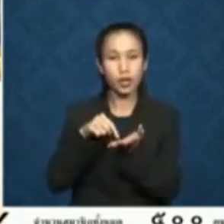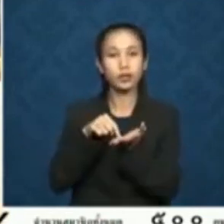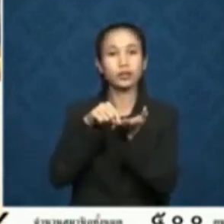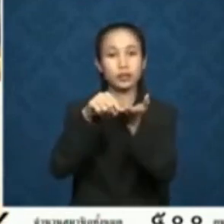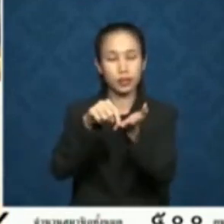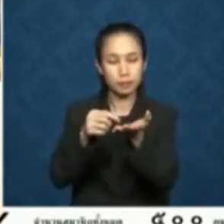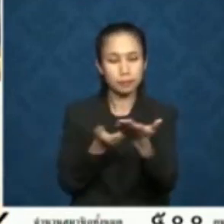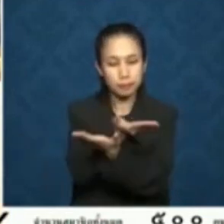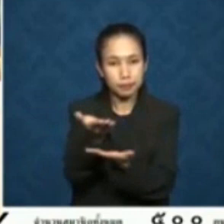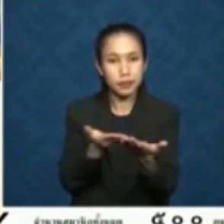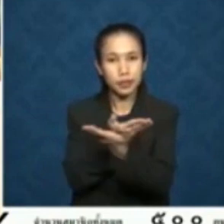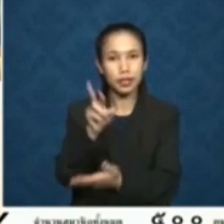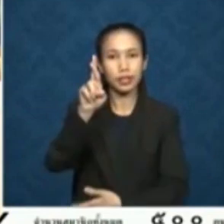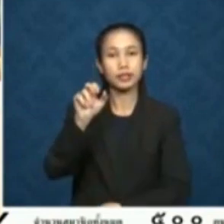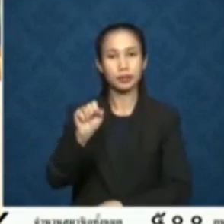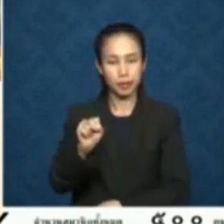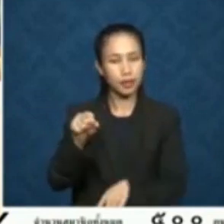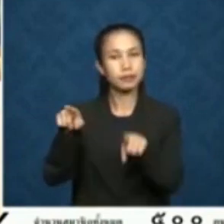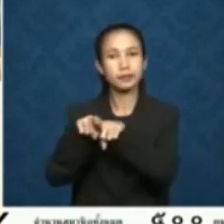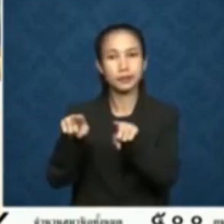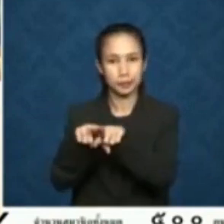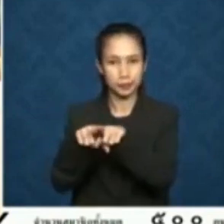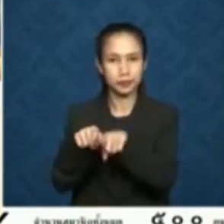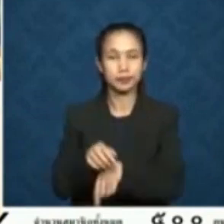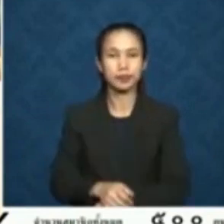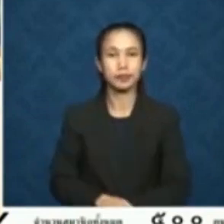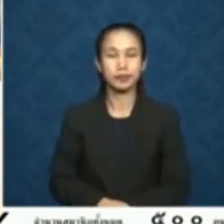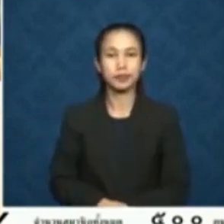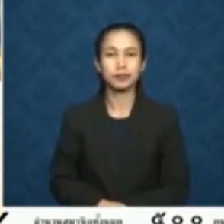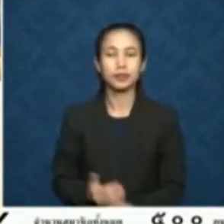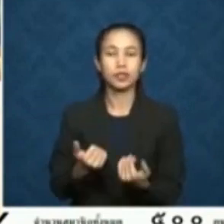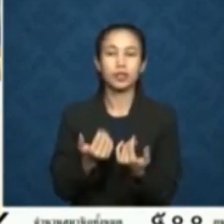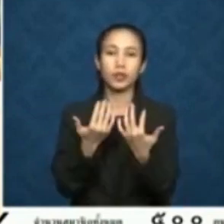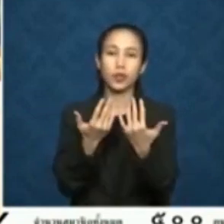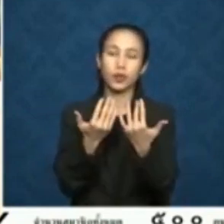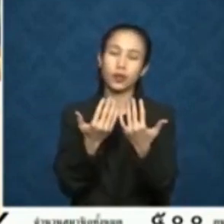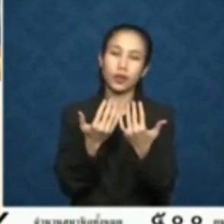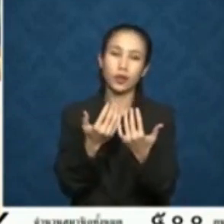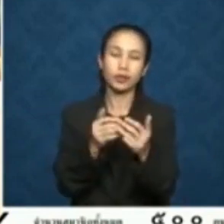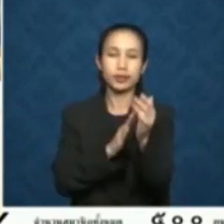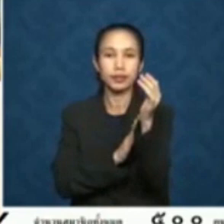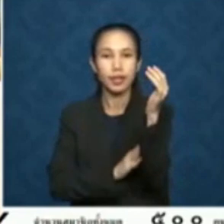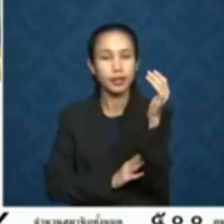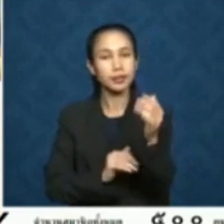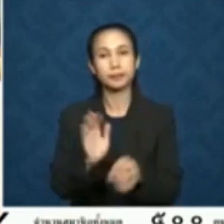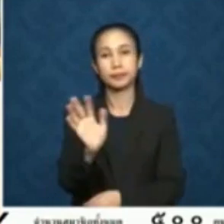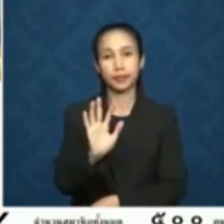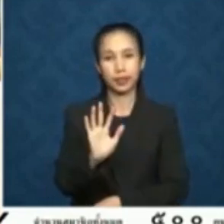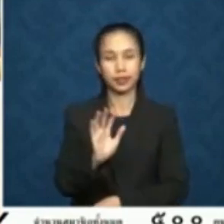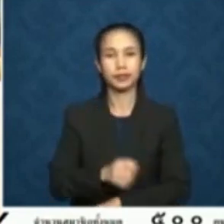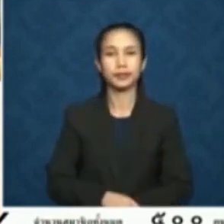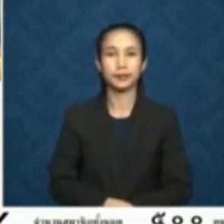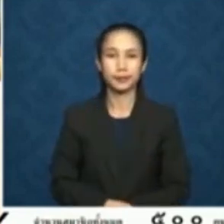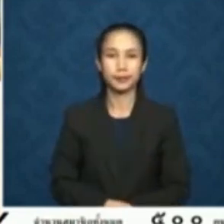ครับเพื่อนำเข้ามาสู่กระบวนการพิจารณาของสภาผู้แทนราษฎรเช็คเช่นเดียวกันครับเพราะฉะนั้นคงไม่มีการช้าไปกว่าที่ท่านได้บ